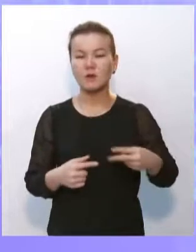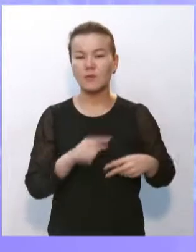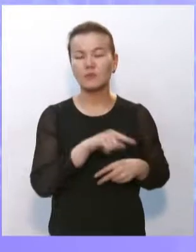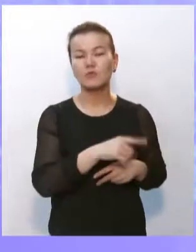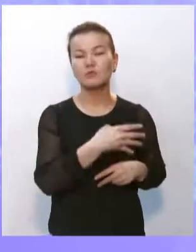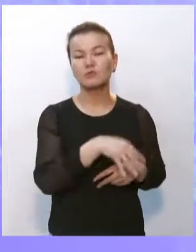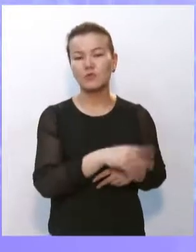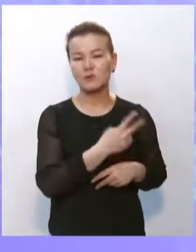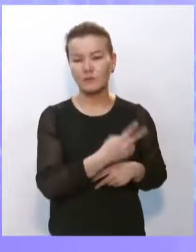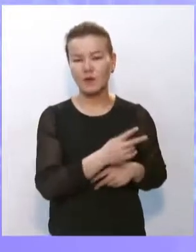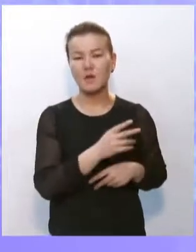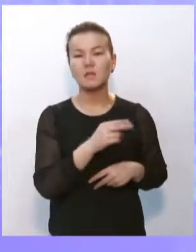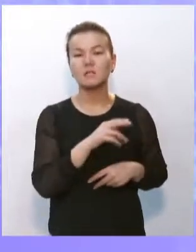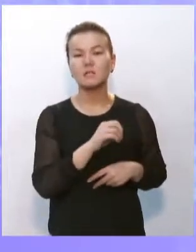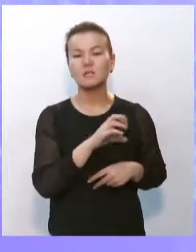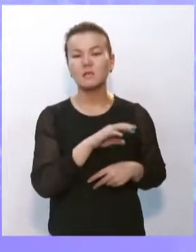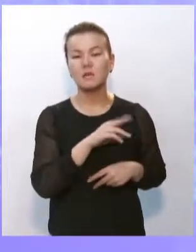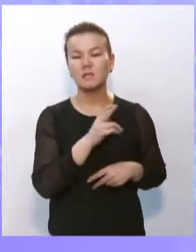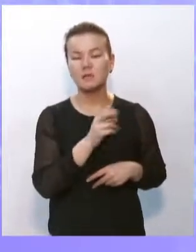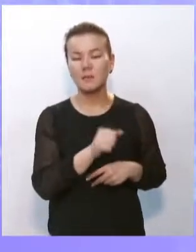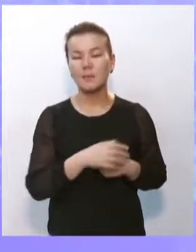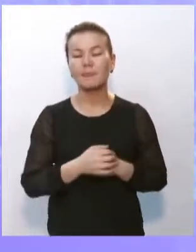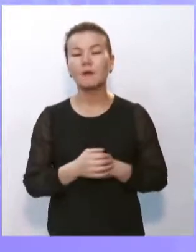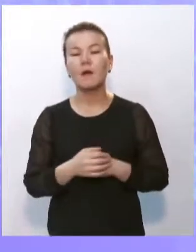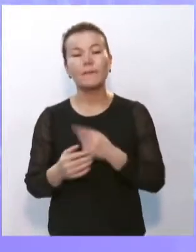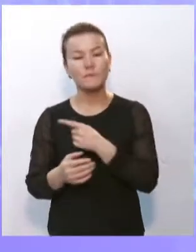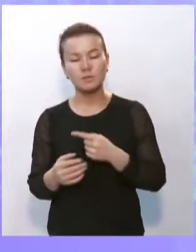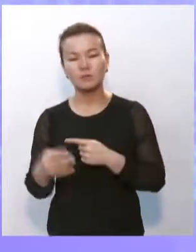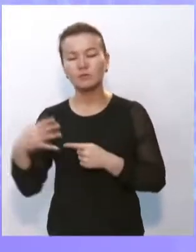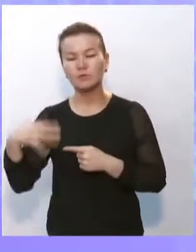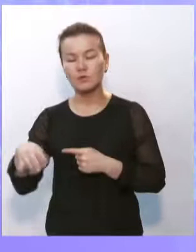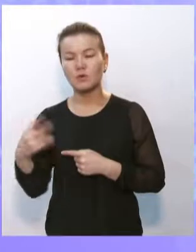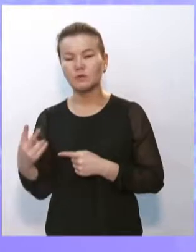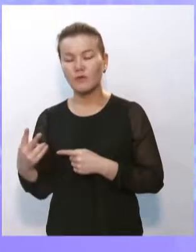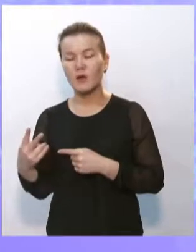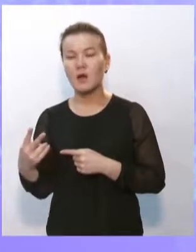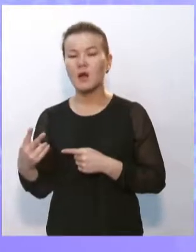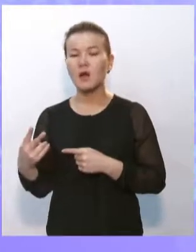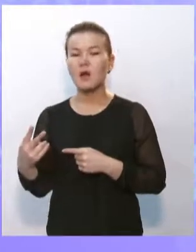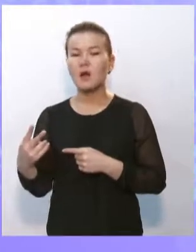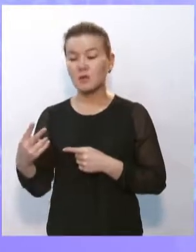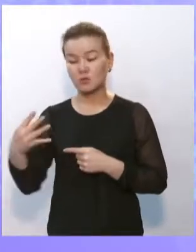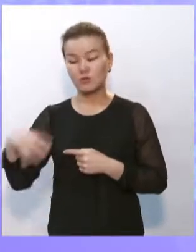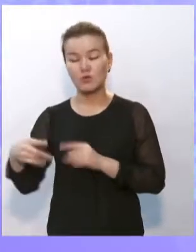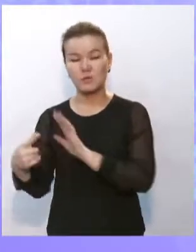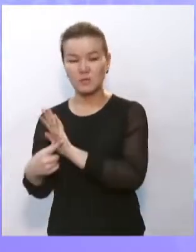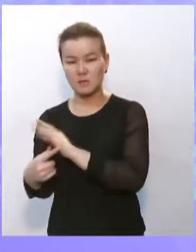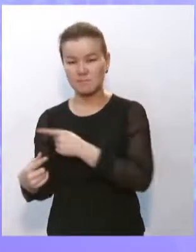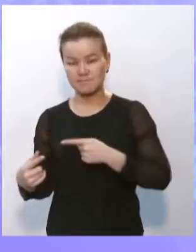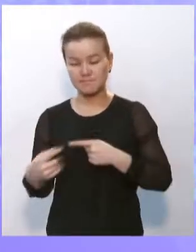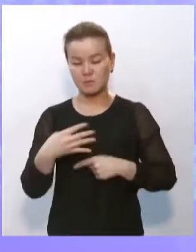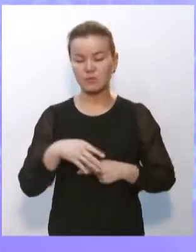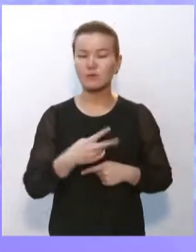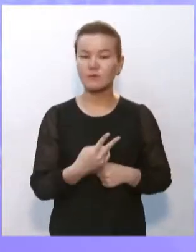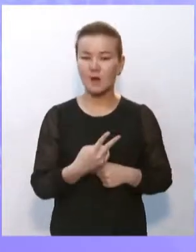сорок два десятка вычту 42 из 47 получу